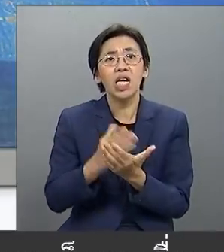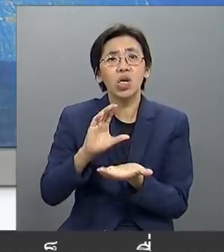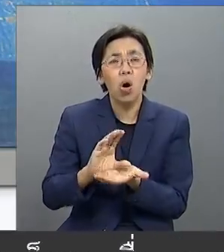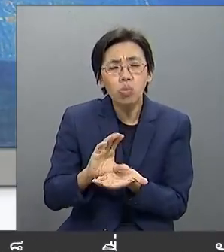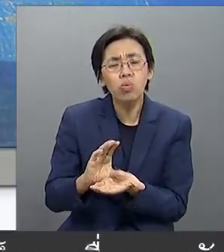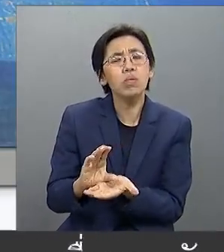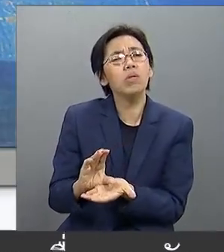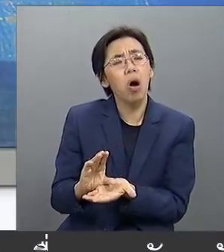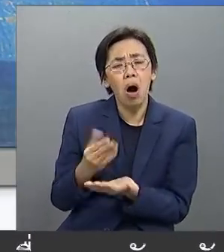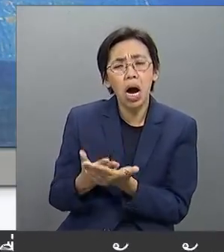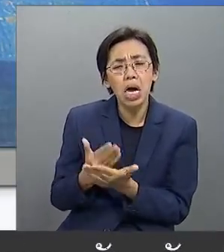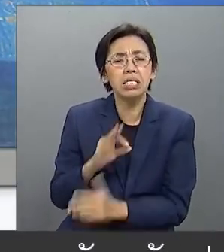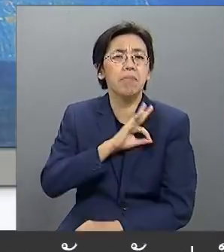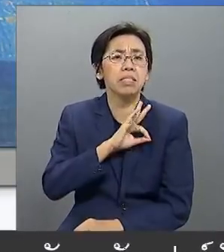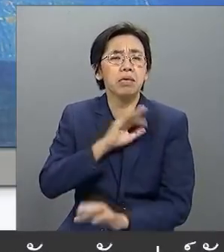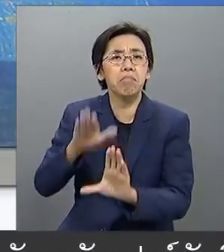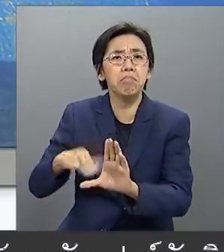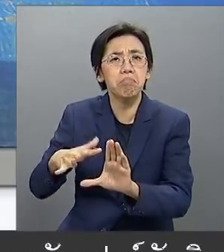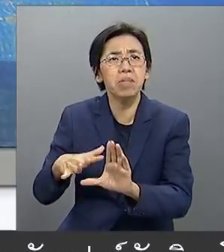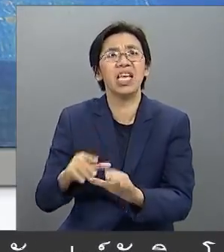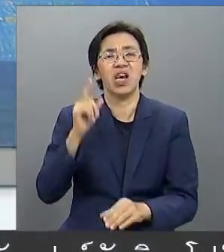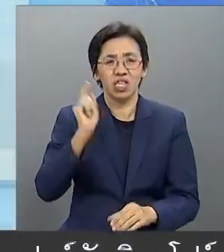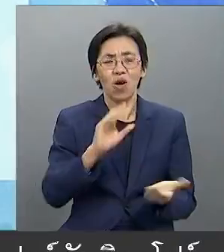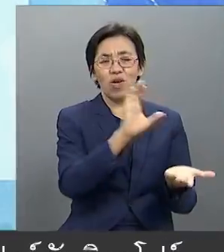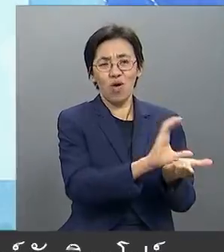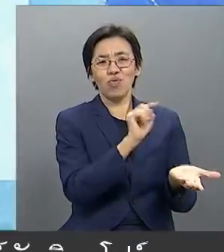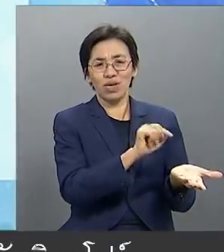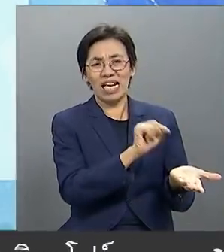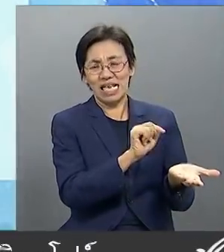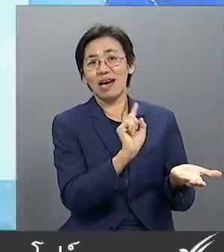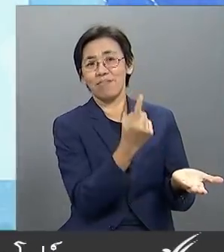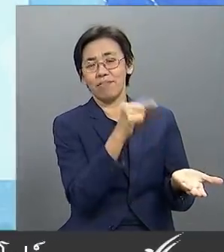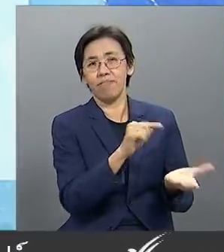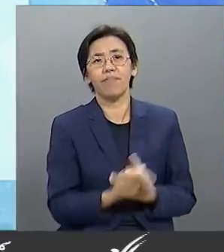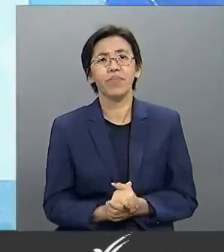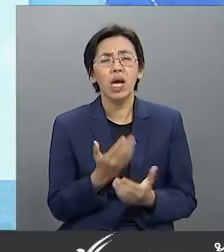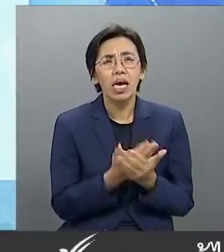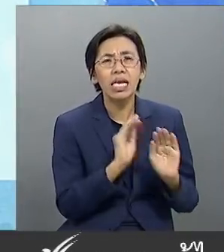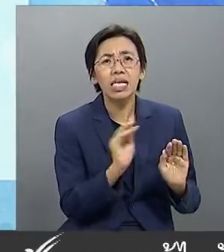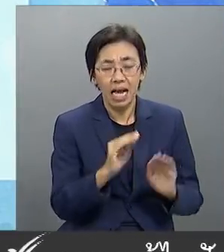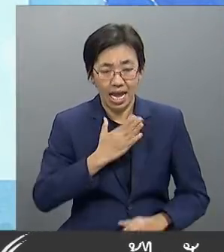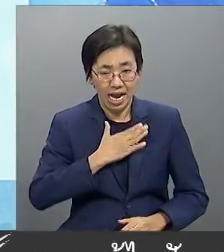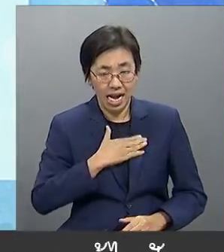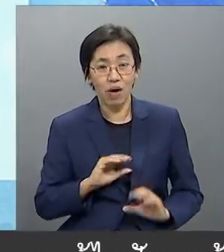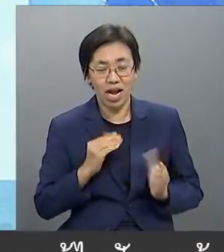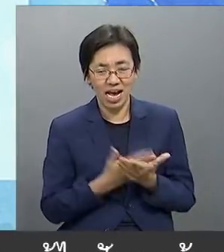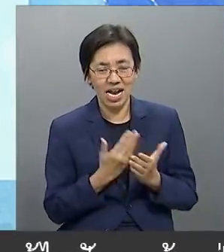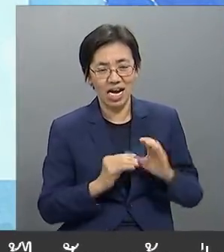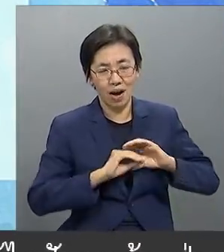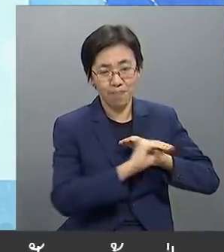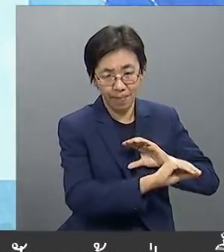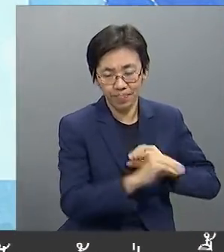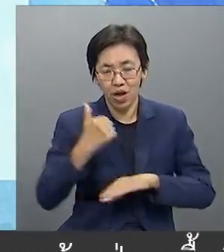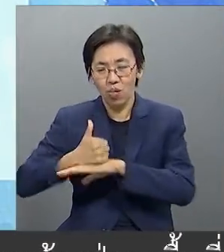ค่ะที่จะต้องมาเข้ากล่องทุนบำเหน็จบำนาญนี้นะคะเงินออมมาจากลูกจ้างส่วนนึงแล้วก็นายจ้างสมทบอีกส่วนหนึ่งก็